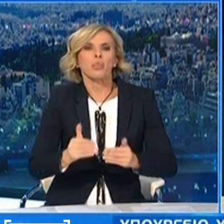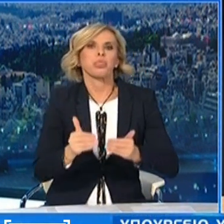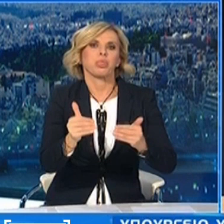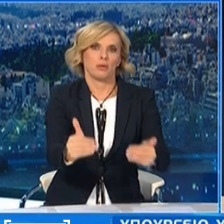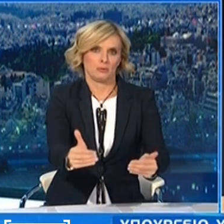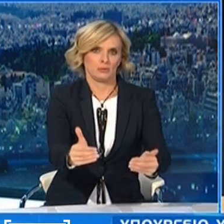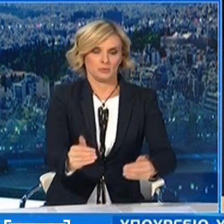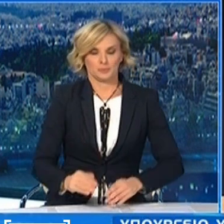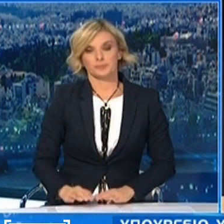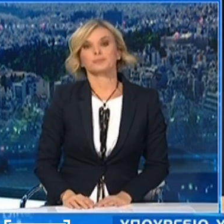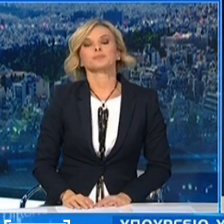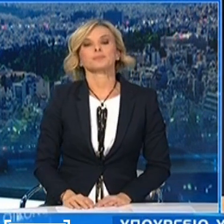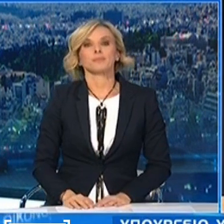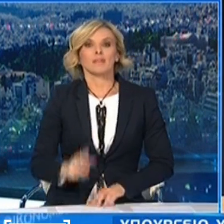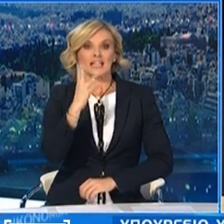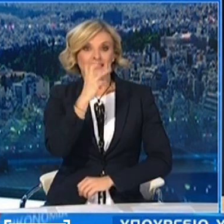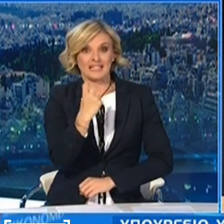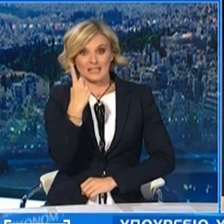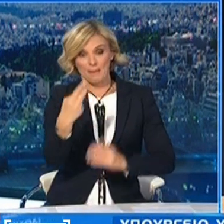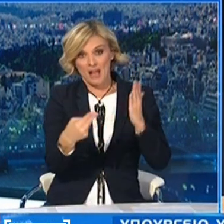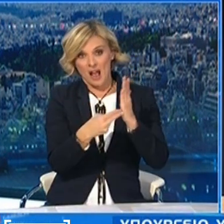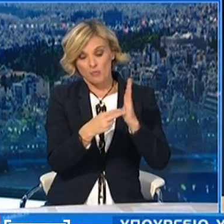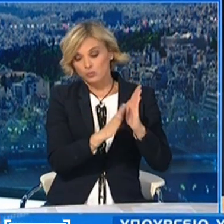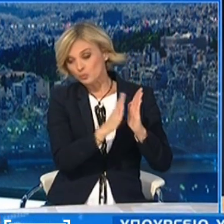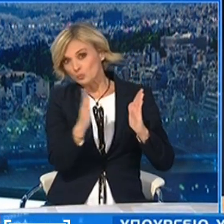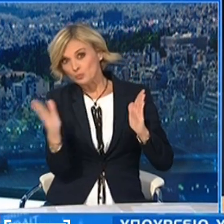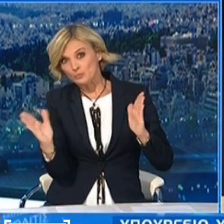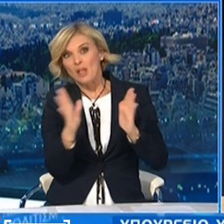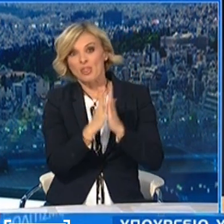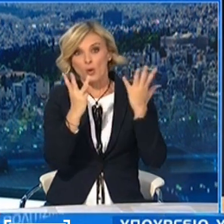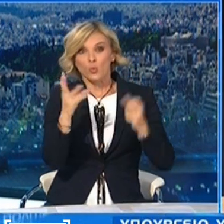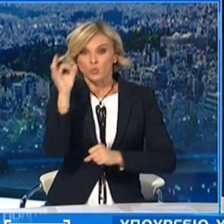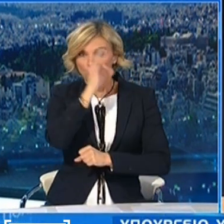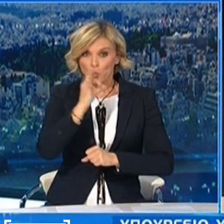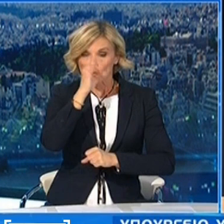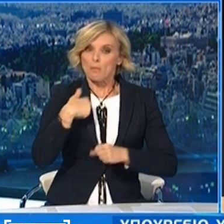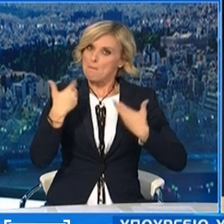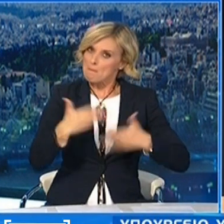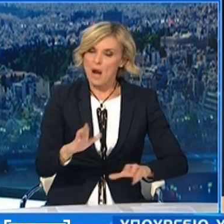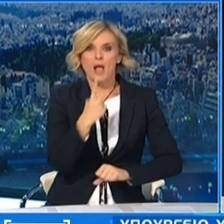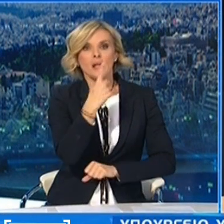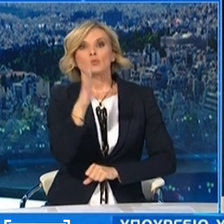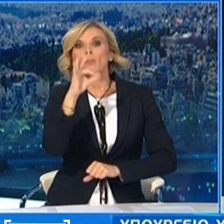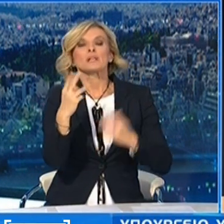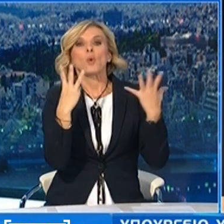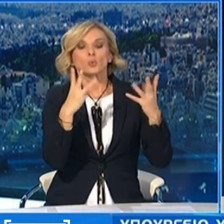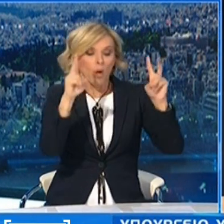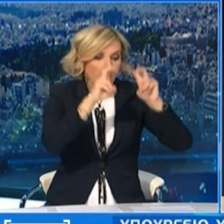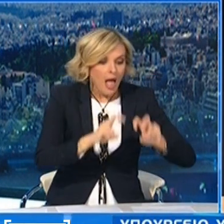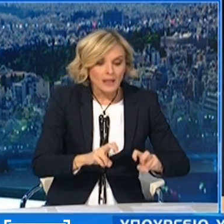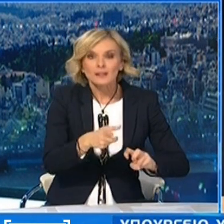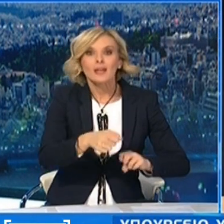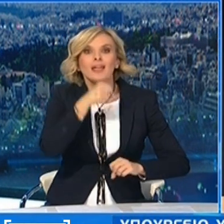Επίσης, από τις 31 Αυγούστου ως τις 18 Οκτωβρίου έχουν πραγματοποιηθεί 158 έλεγχοι σε μονάδες φροντίδας